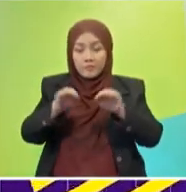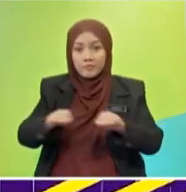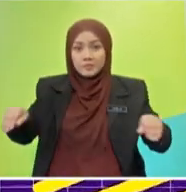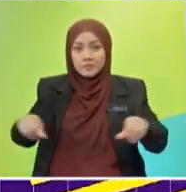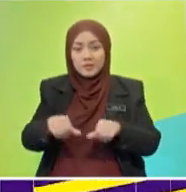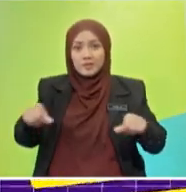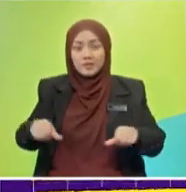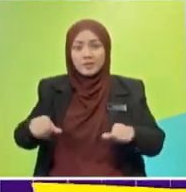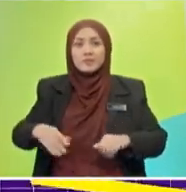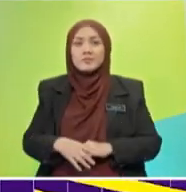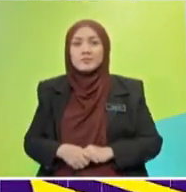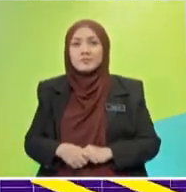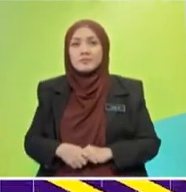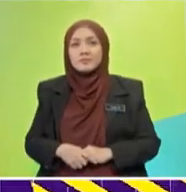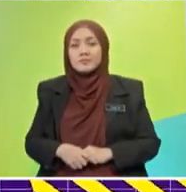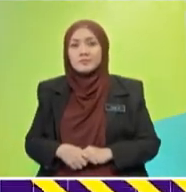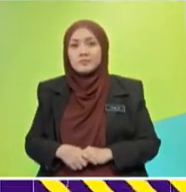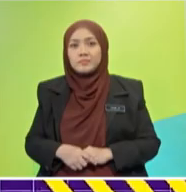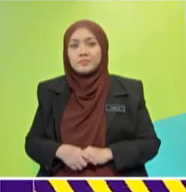yang pertama